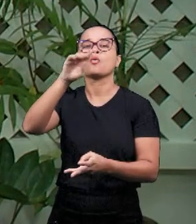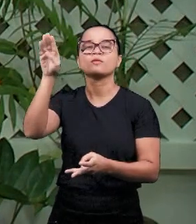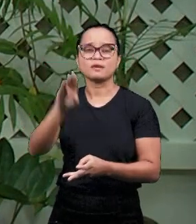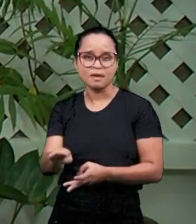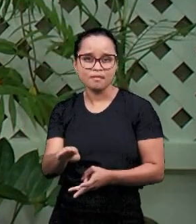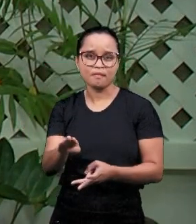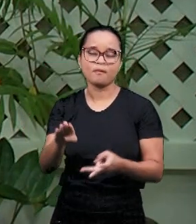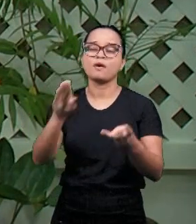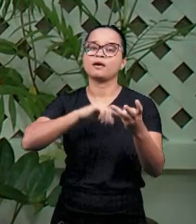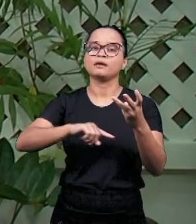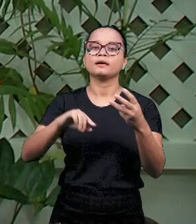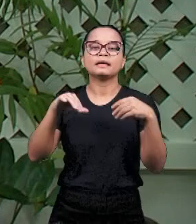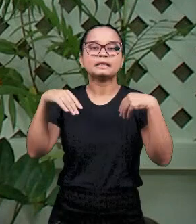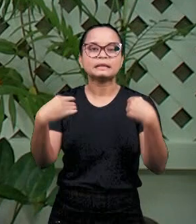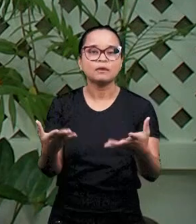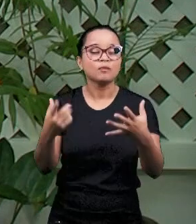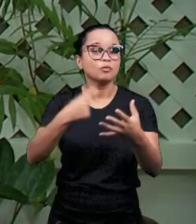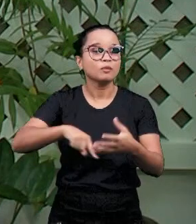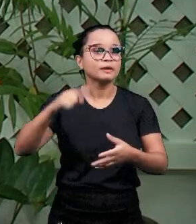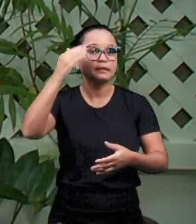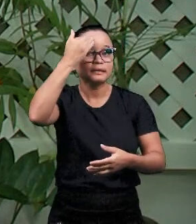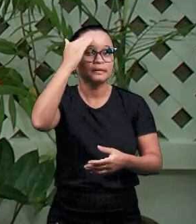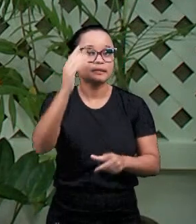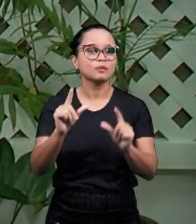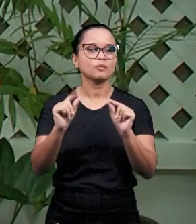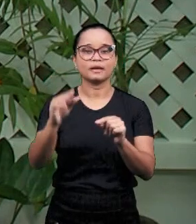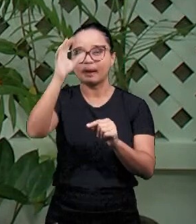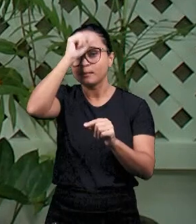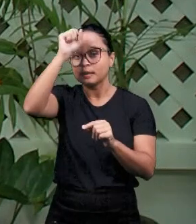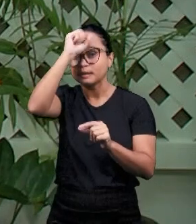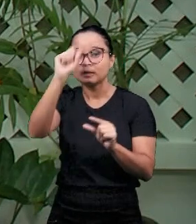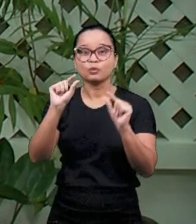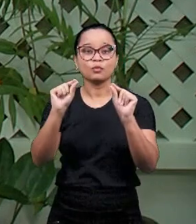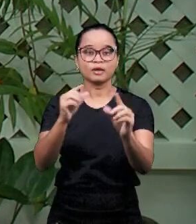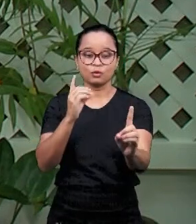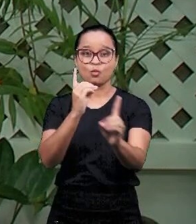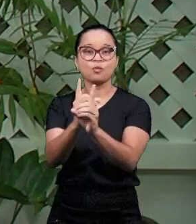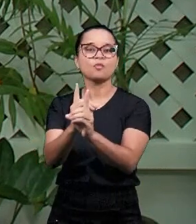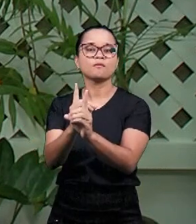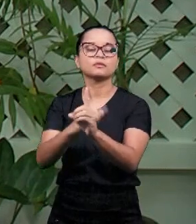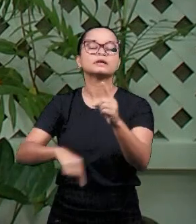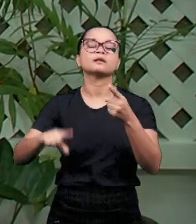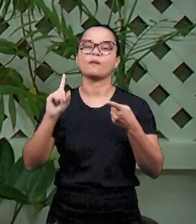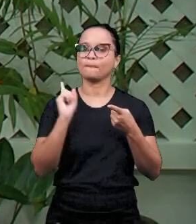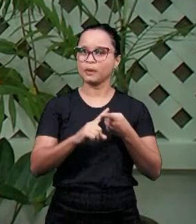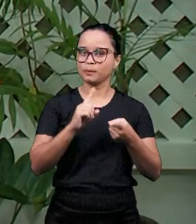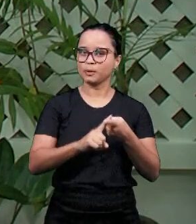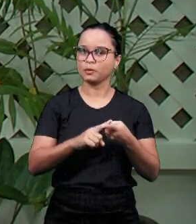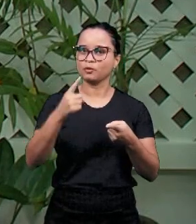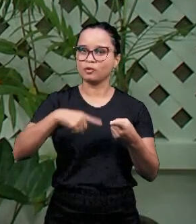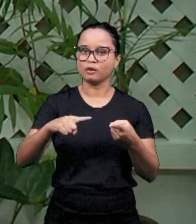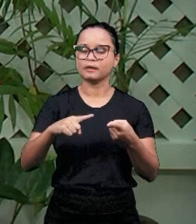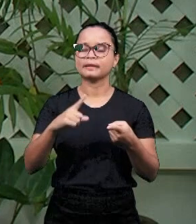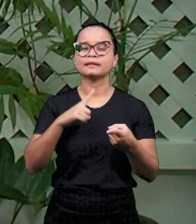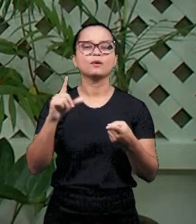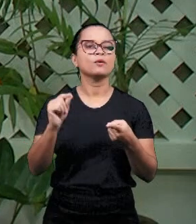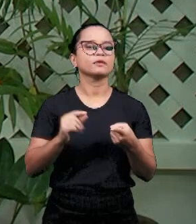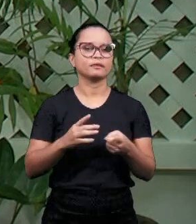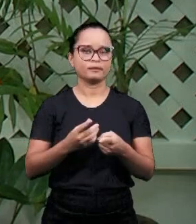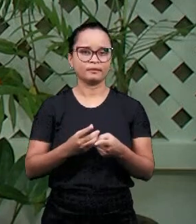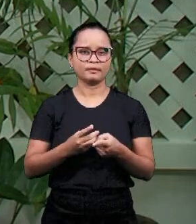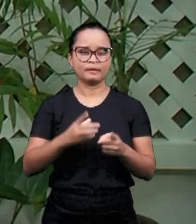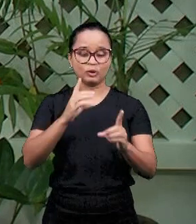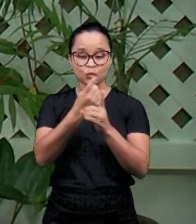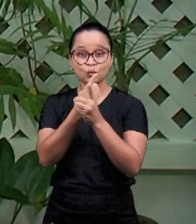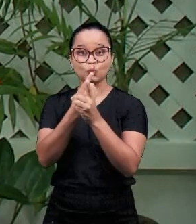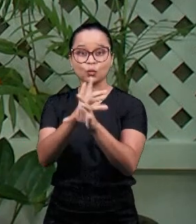Zachée. Qu'est-ce que nous sommes en train de comprendre et apprendre de ces rencontres? D'abord, c'est qu'il y a